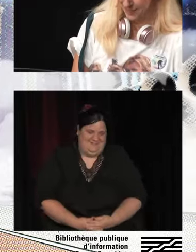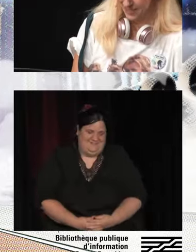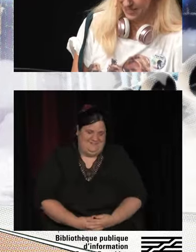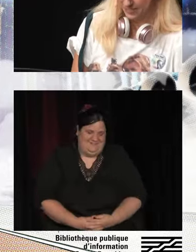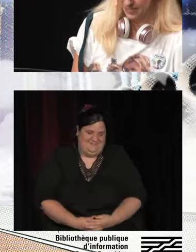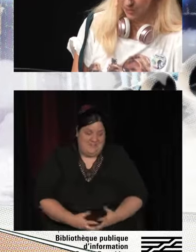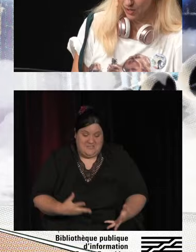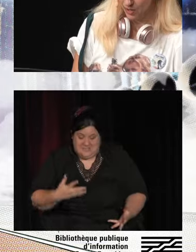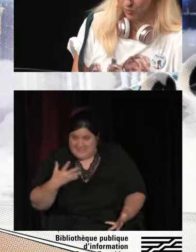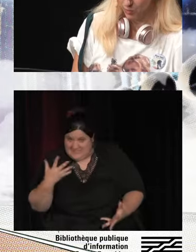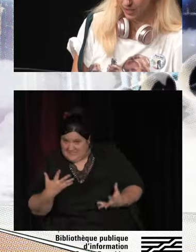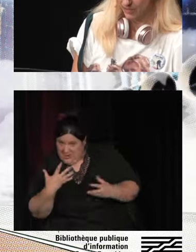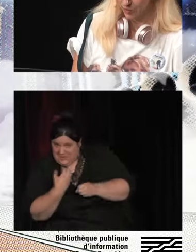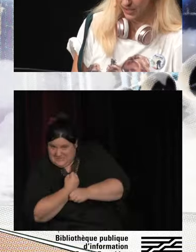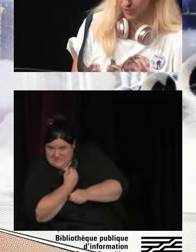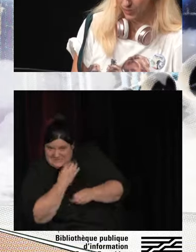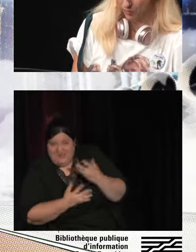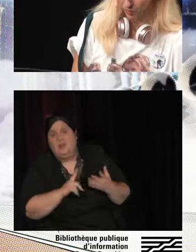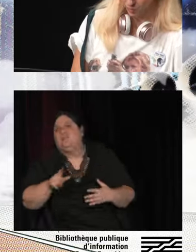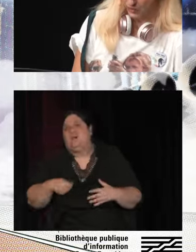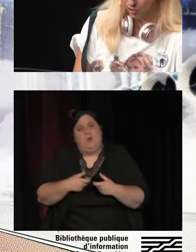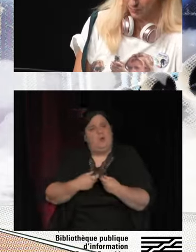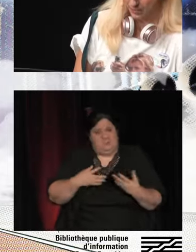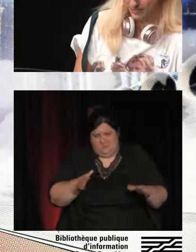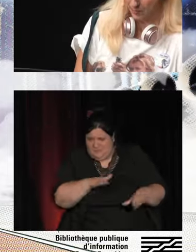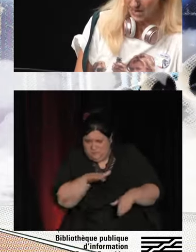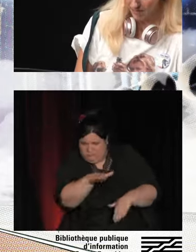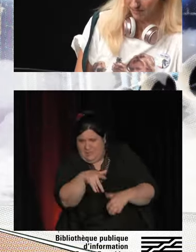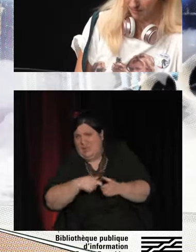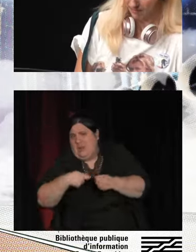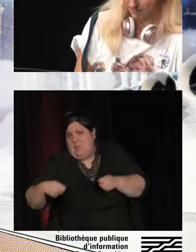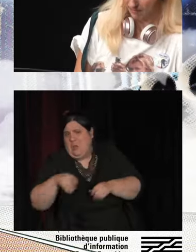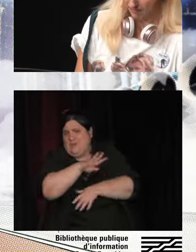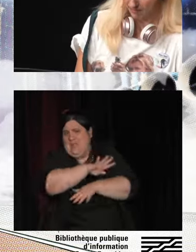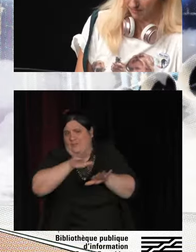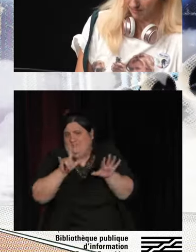Que ça passe. Techniquement, la course, on peut la finir en 47 secondes. Donc si le shuffler est sympa,